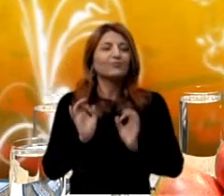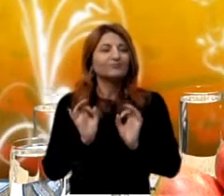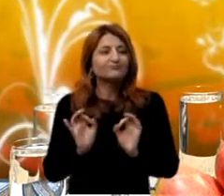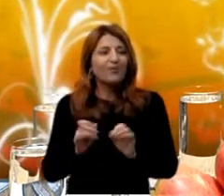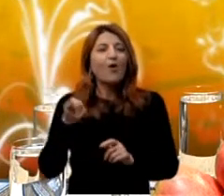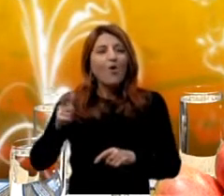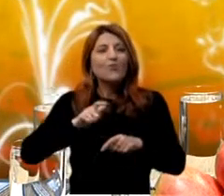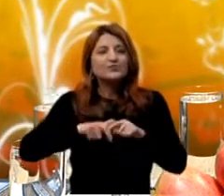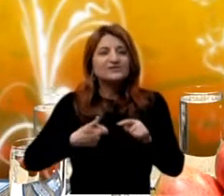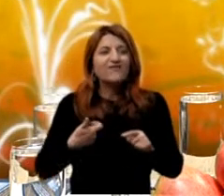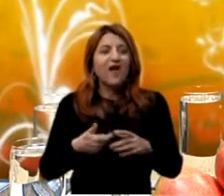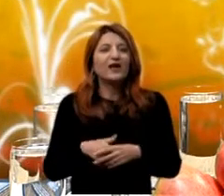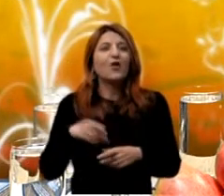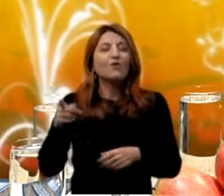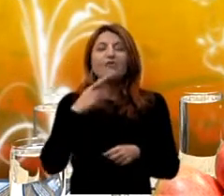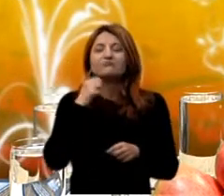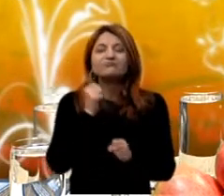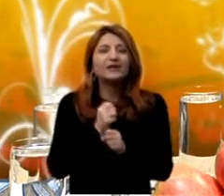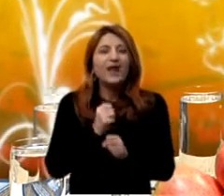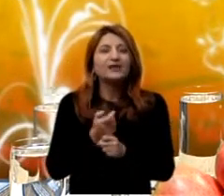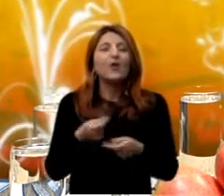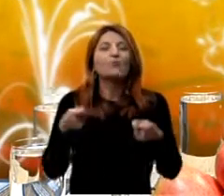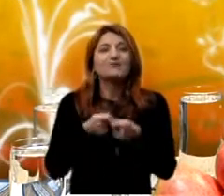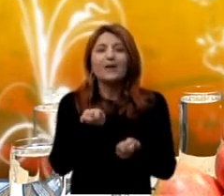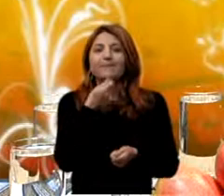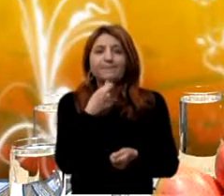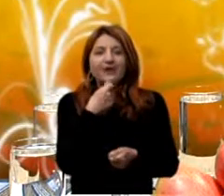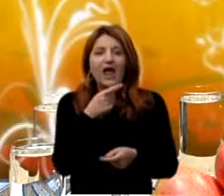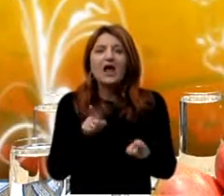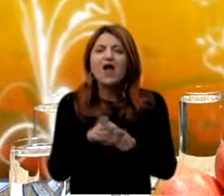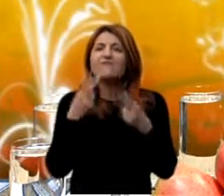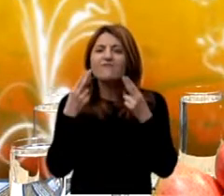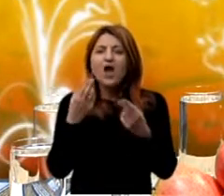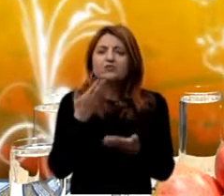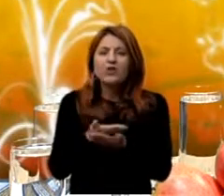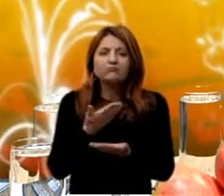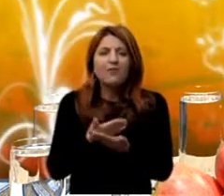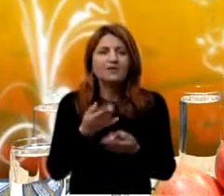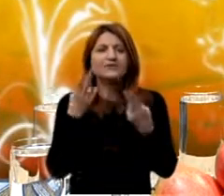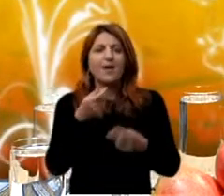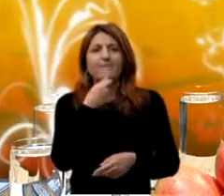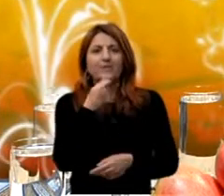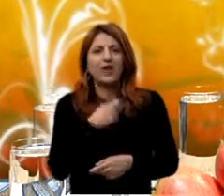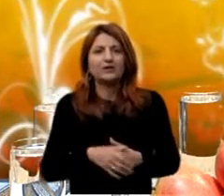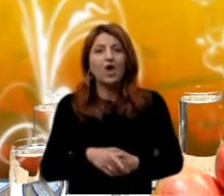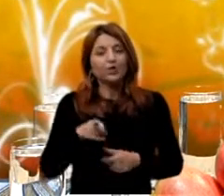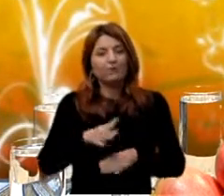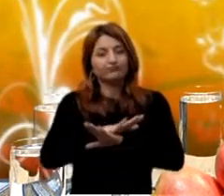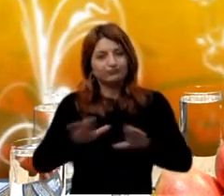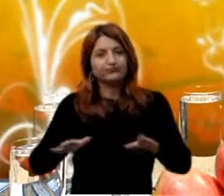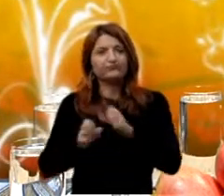u stvari, ja bih rekla, se bavi prehranom kao bazom svojom, jel da? I na svemu ste toma i docentirali